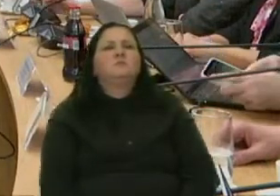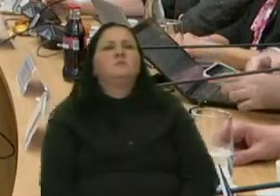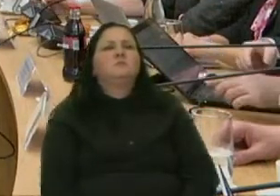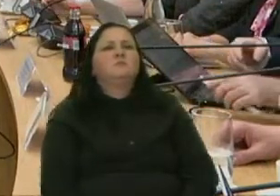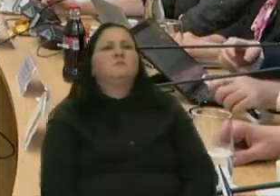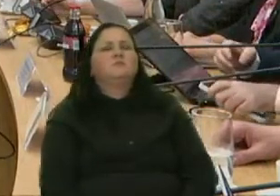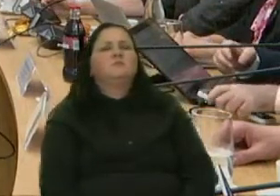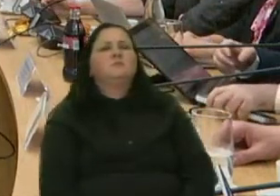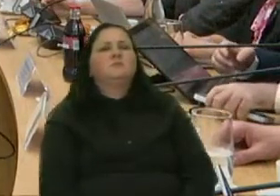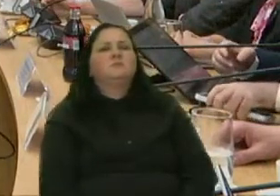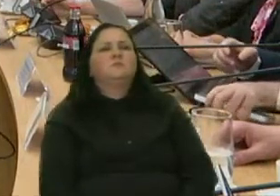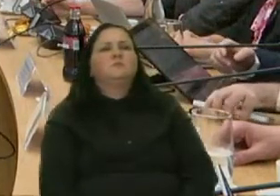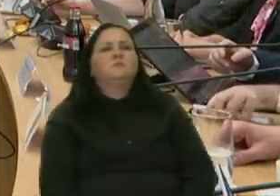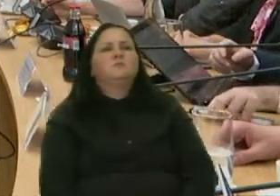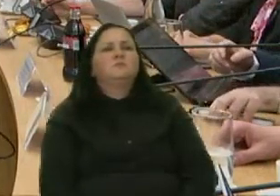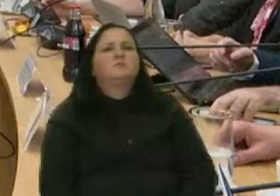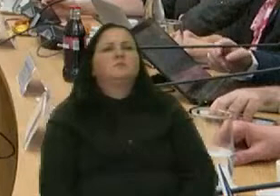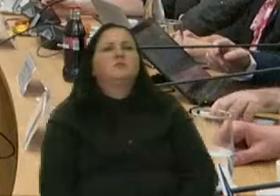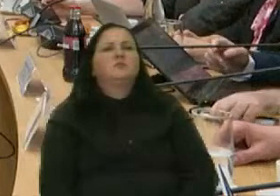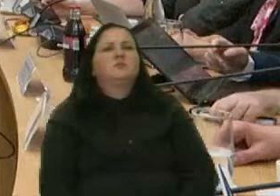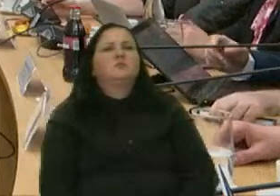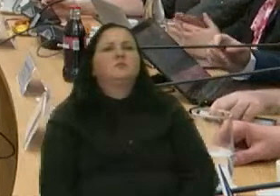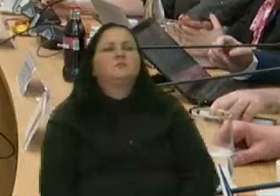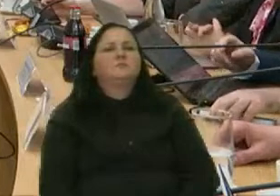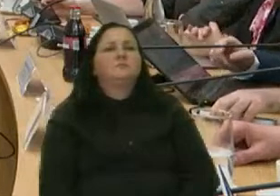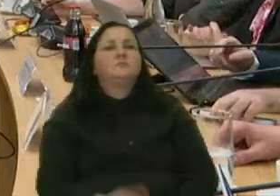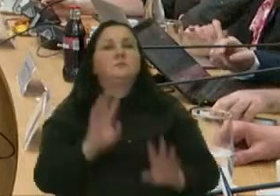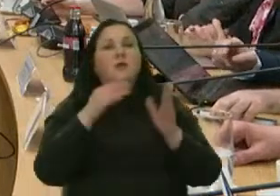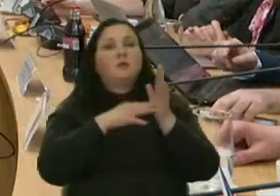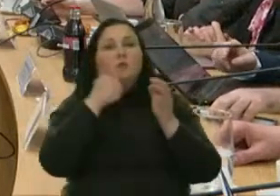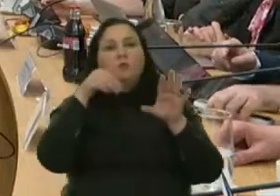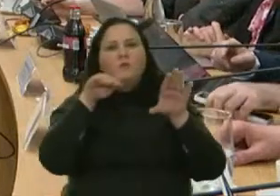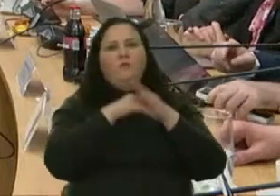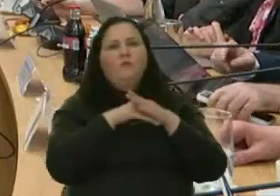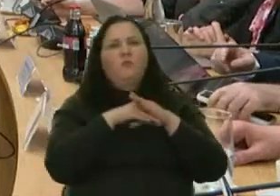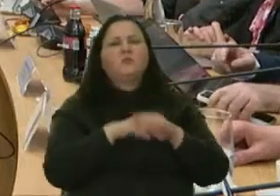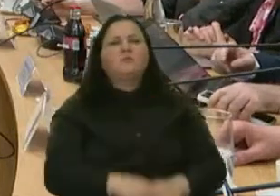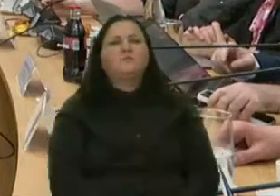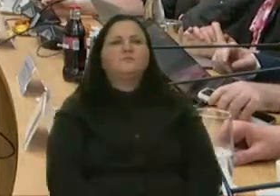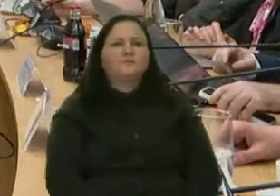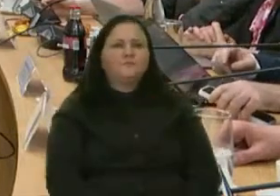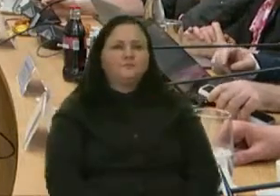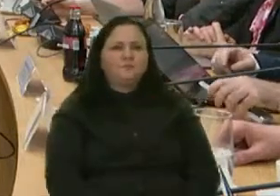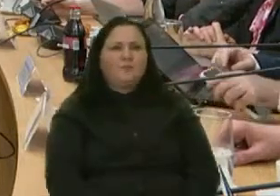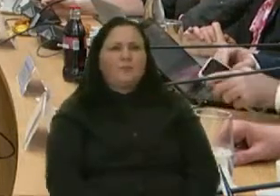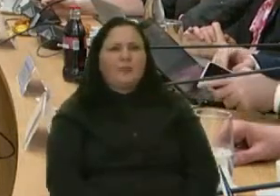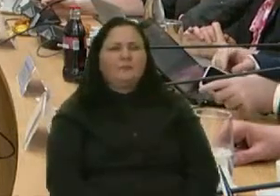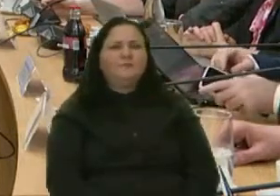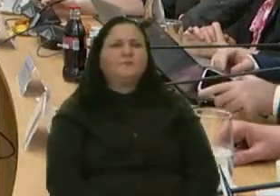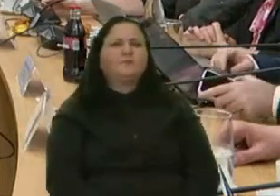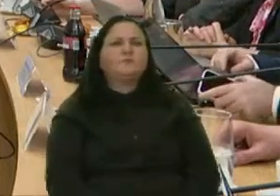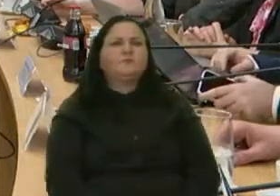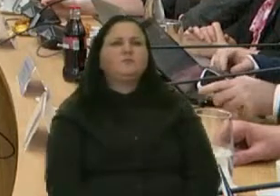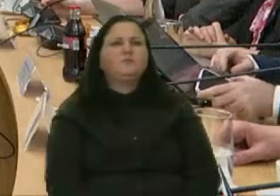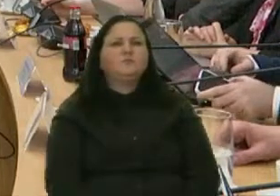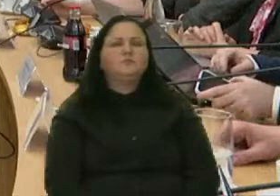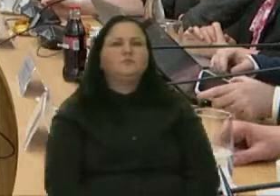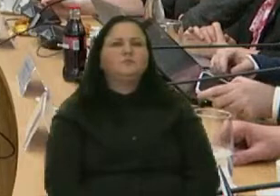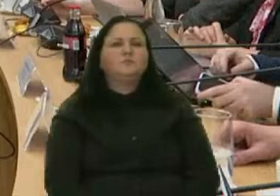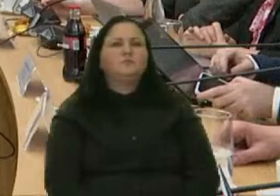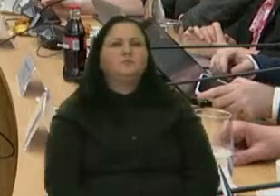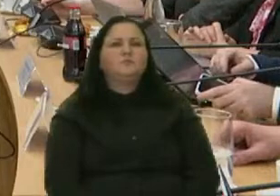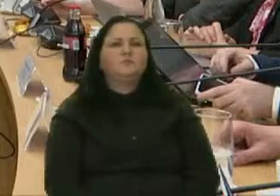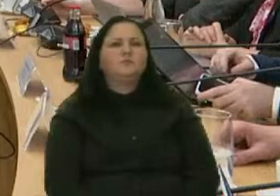amendament mai trebuie un vot să vă rog să exprimați încă un vot stimați